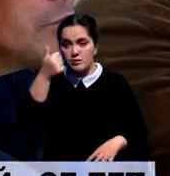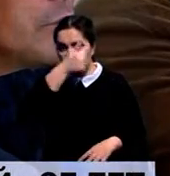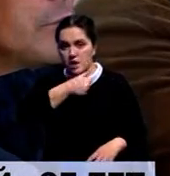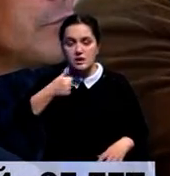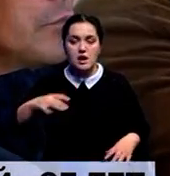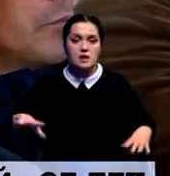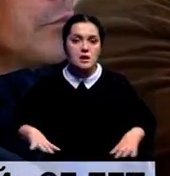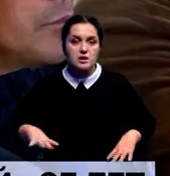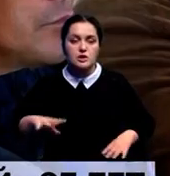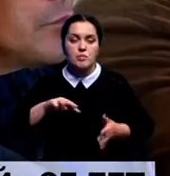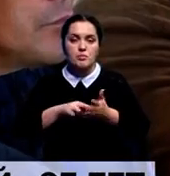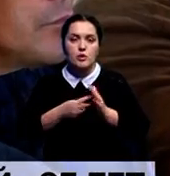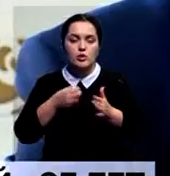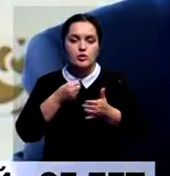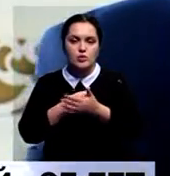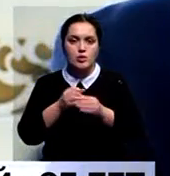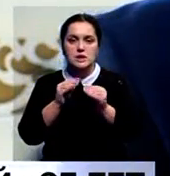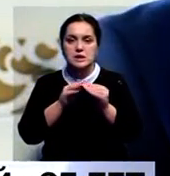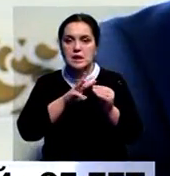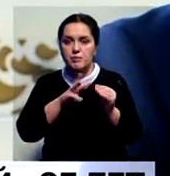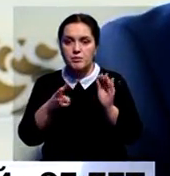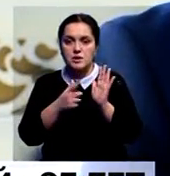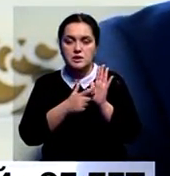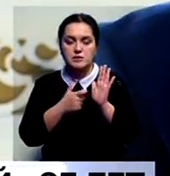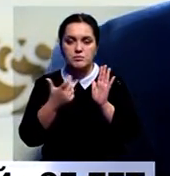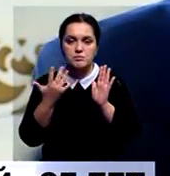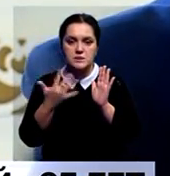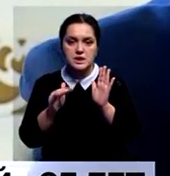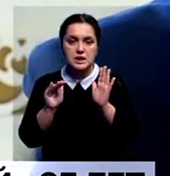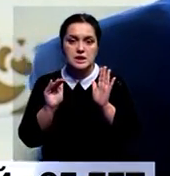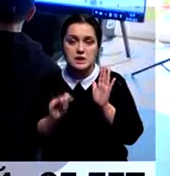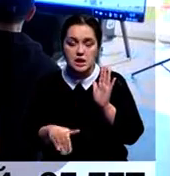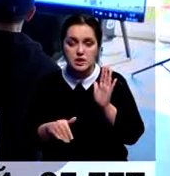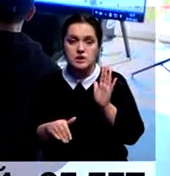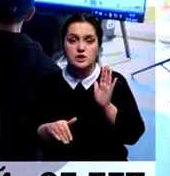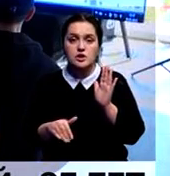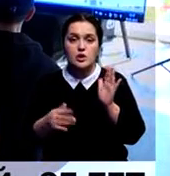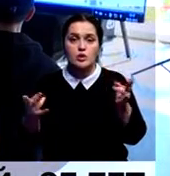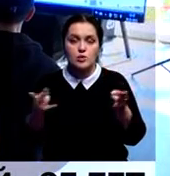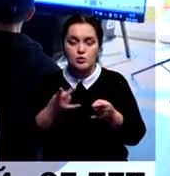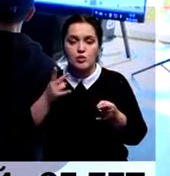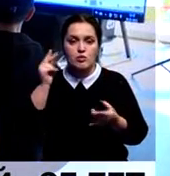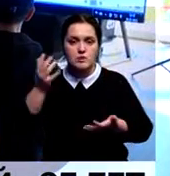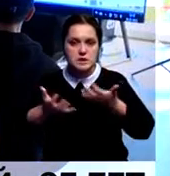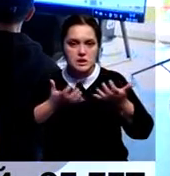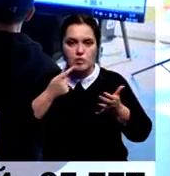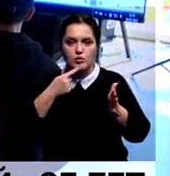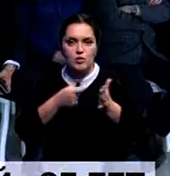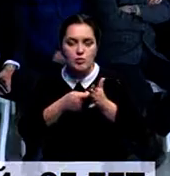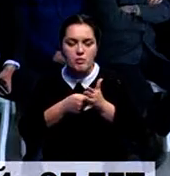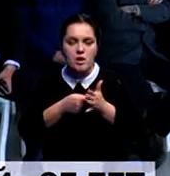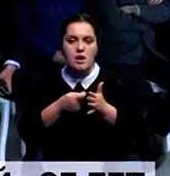поголовье лошадей в республике планируют довести до 10 миллионов 750 тысяч. Для этого, говорят ученые, нужно исследовать кормовую базу в